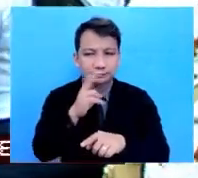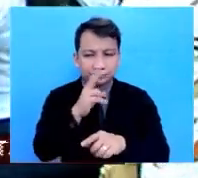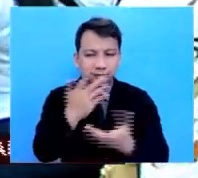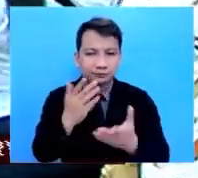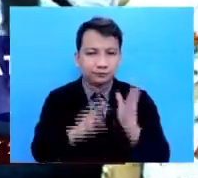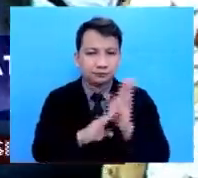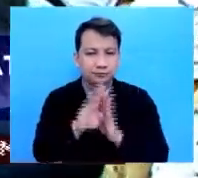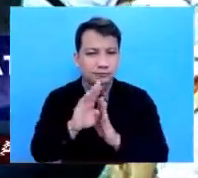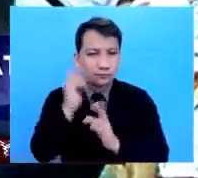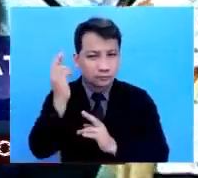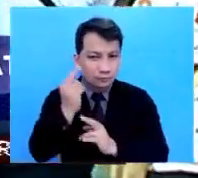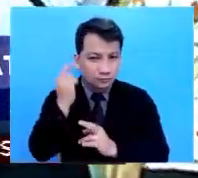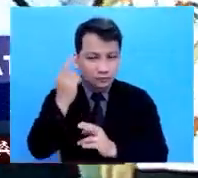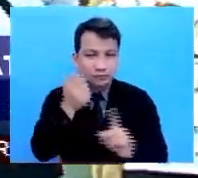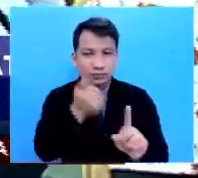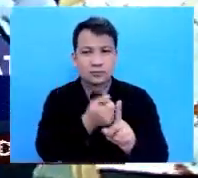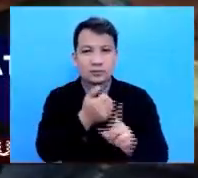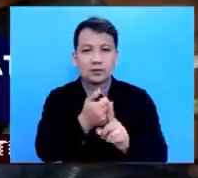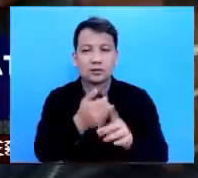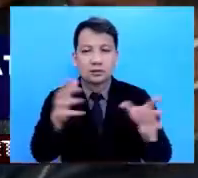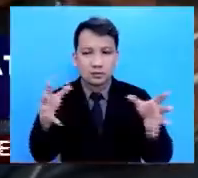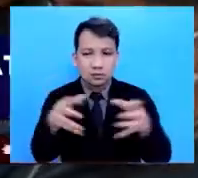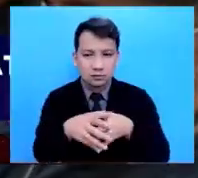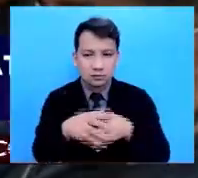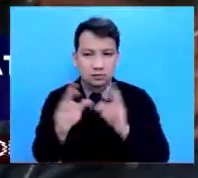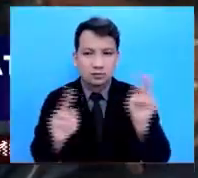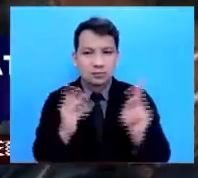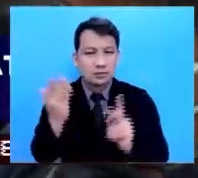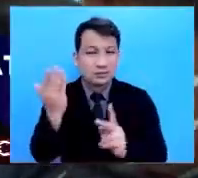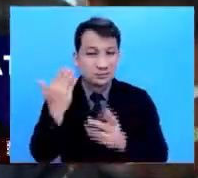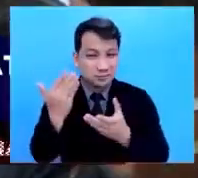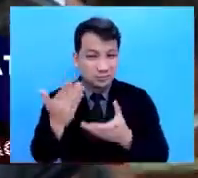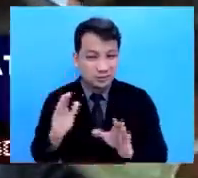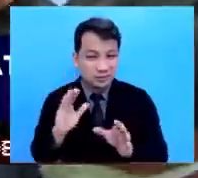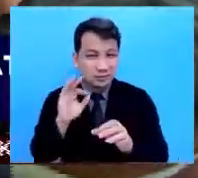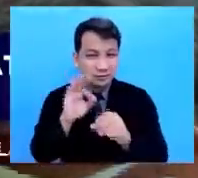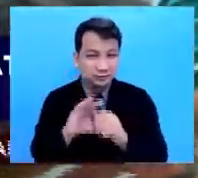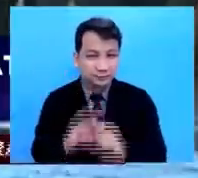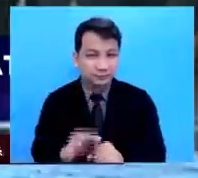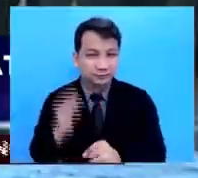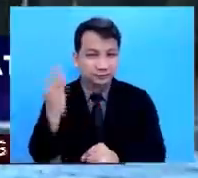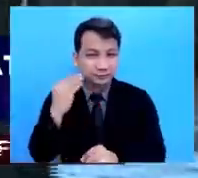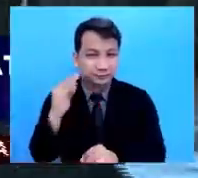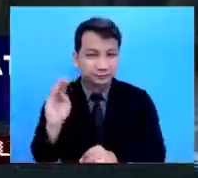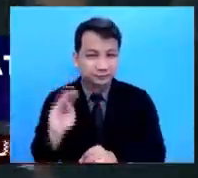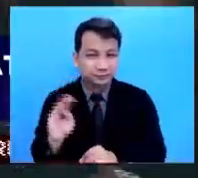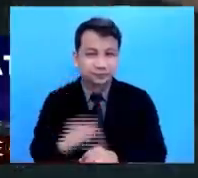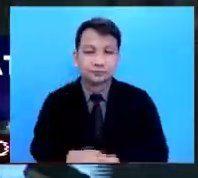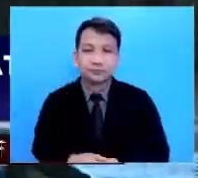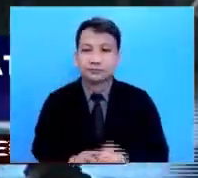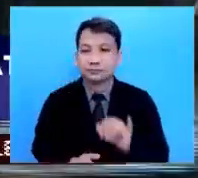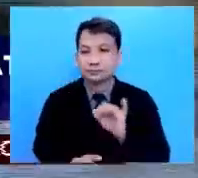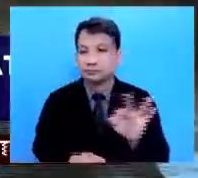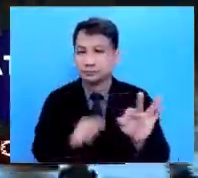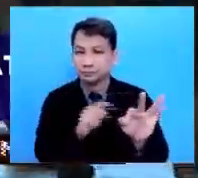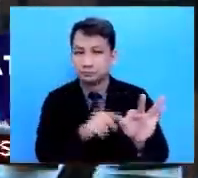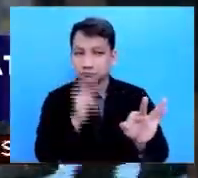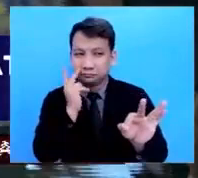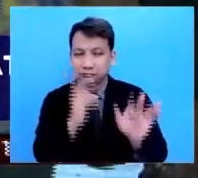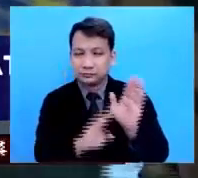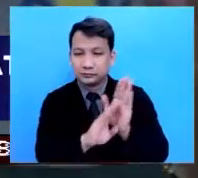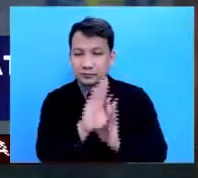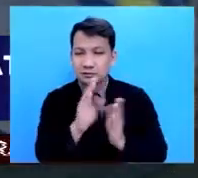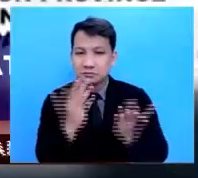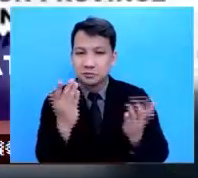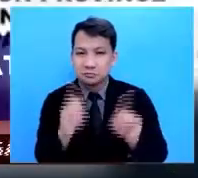sanhi nito, ang pagtitipon ng mga tao nitong katatapos lang na eleksyon noong Lunes. Kung titingnan natin yung incubation period